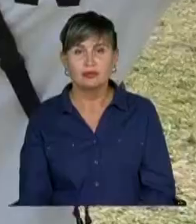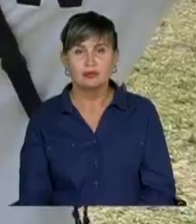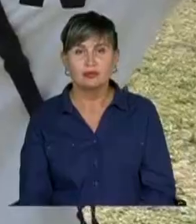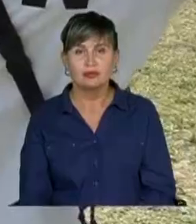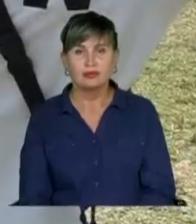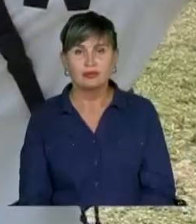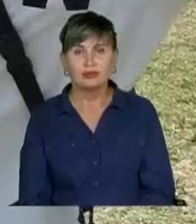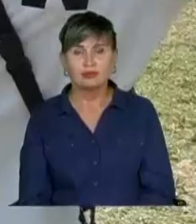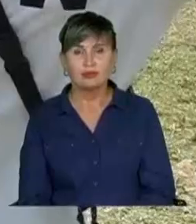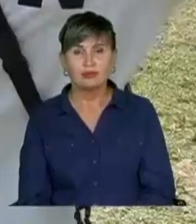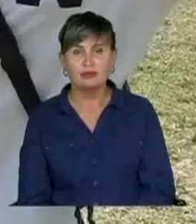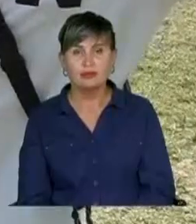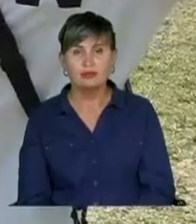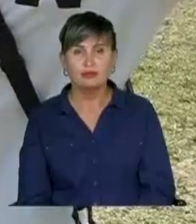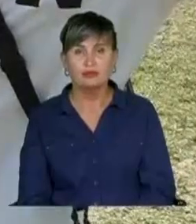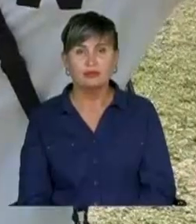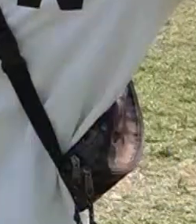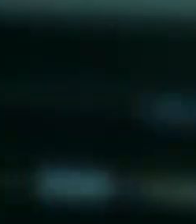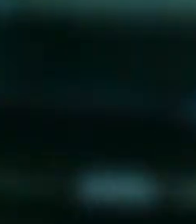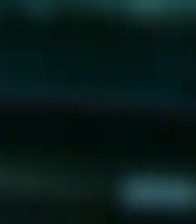Ахмедханов, Рашидин Якупов, телеканал «Алматы».